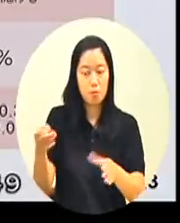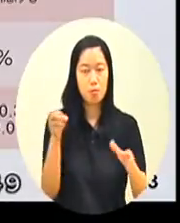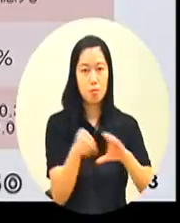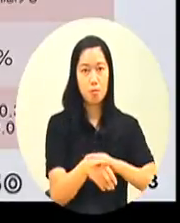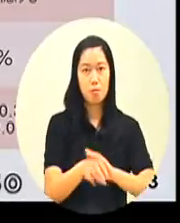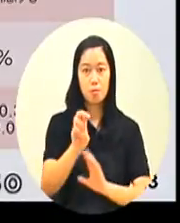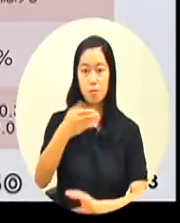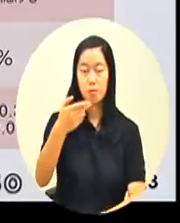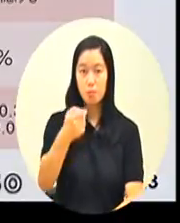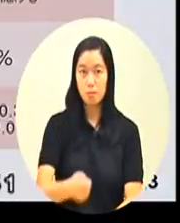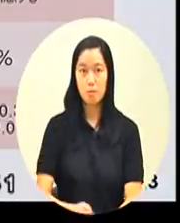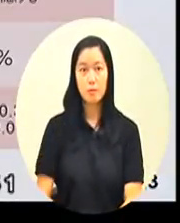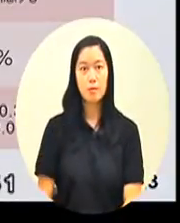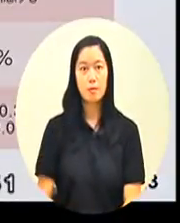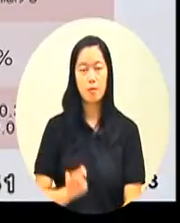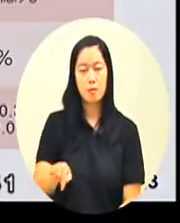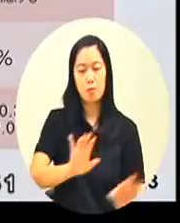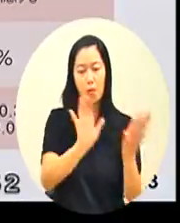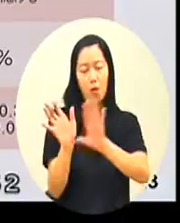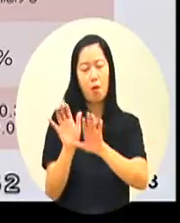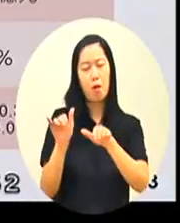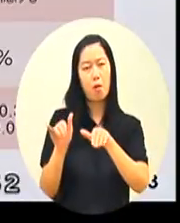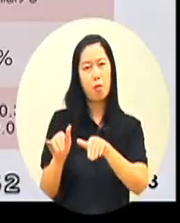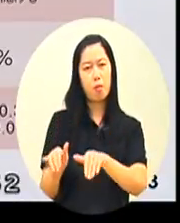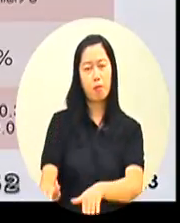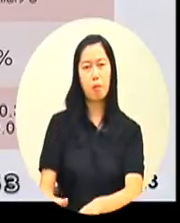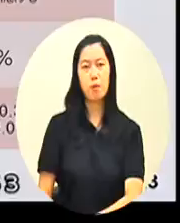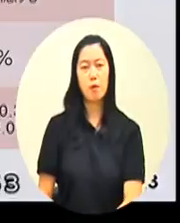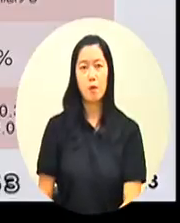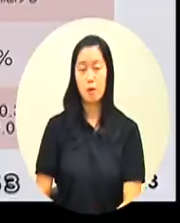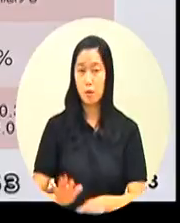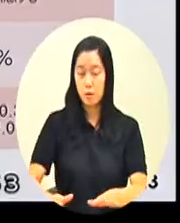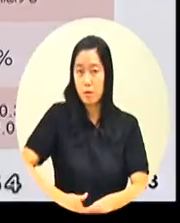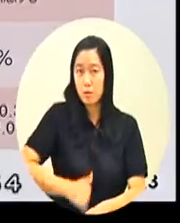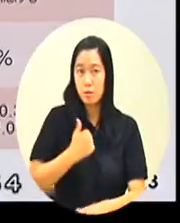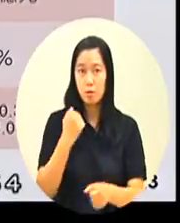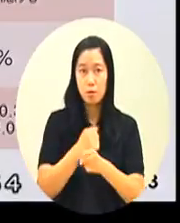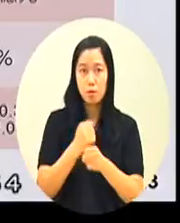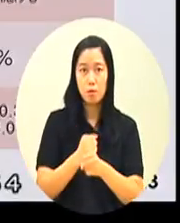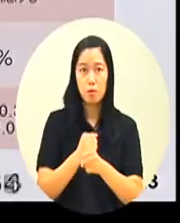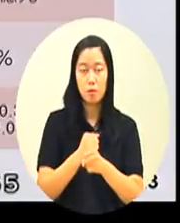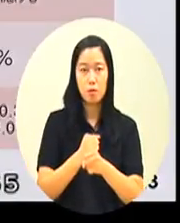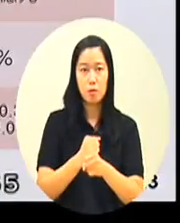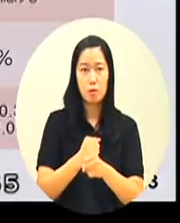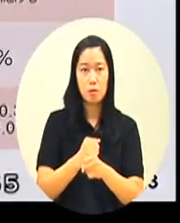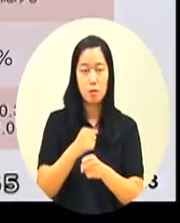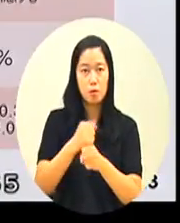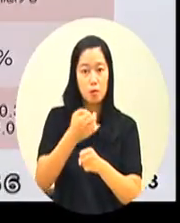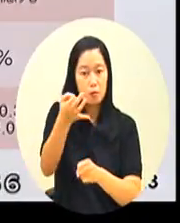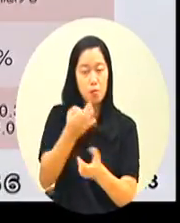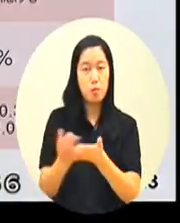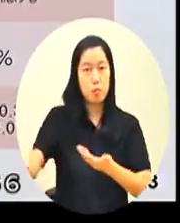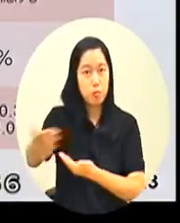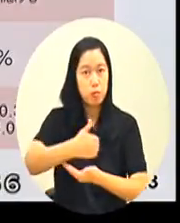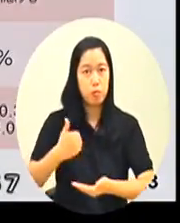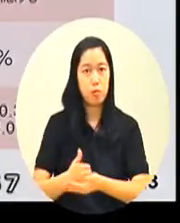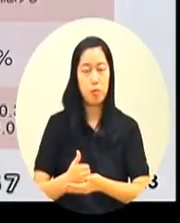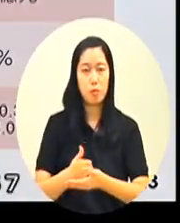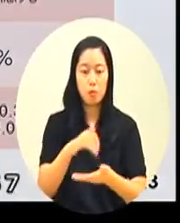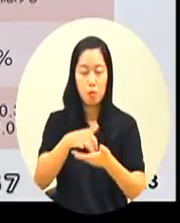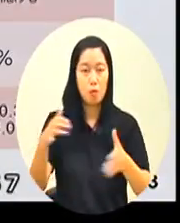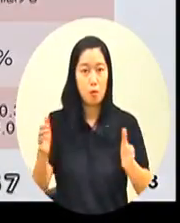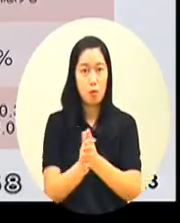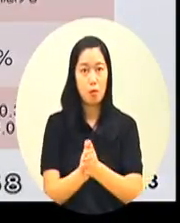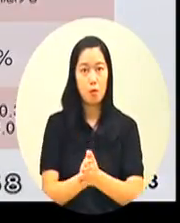39亿。那因为景气不是很好，我们目前执行一共收缴入库的已经处分